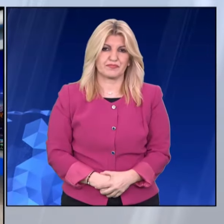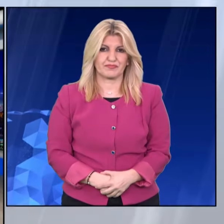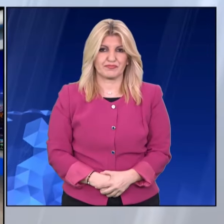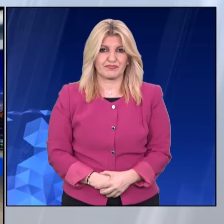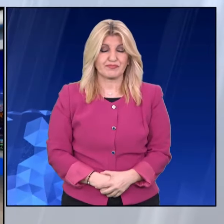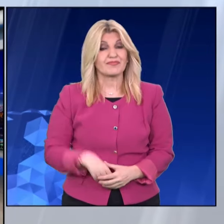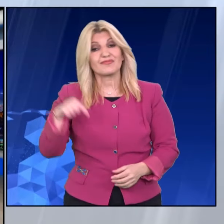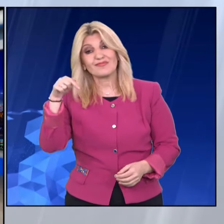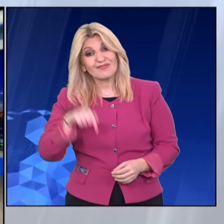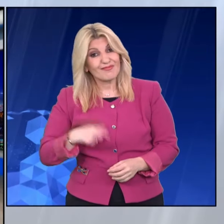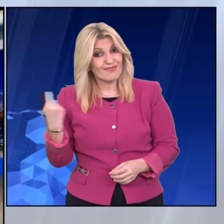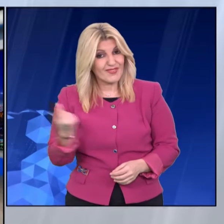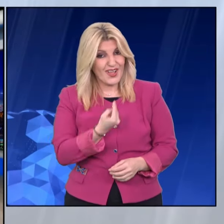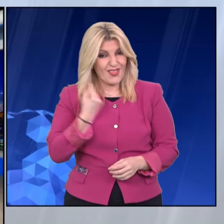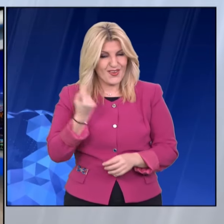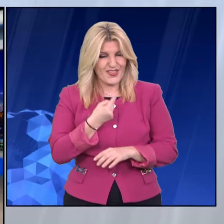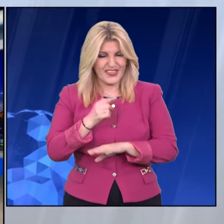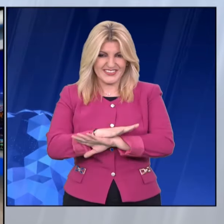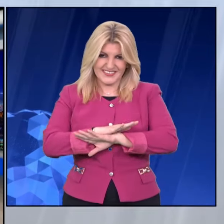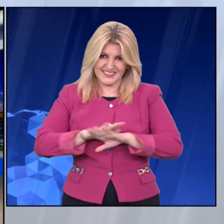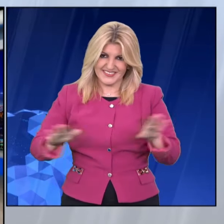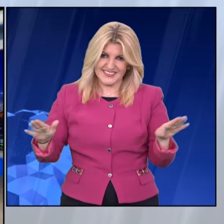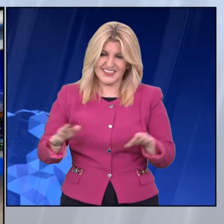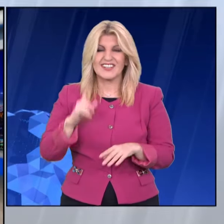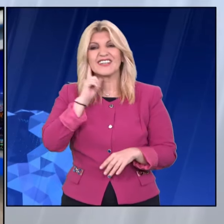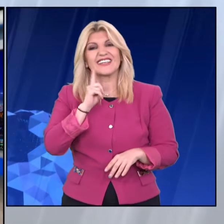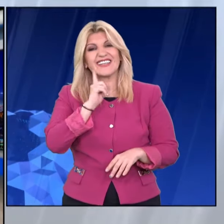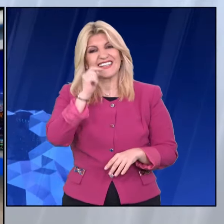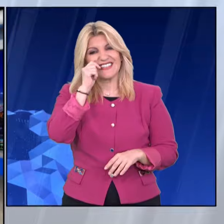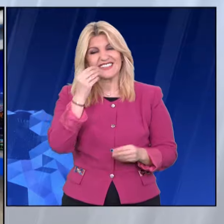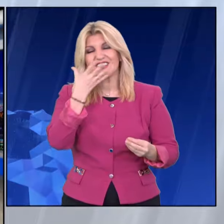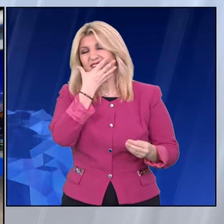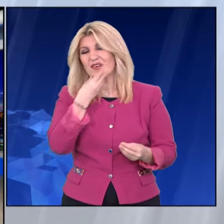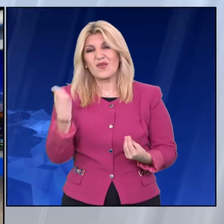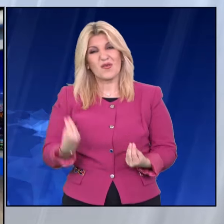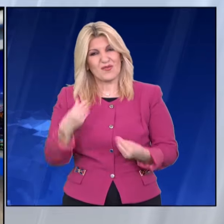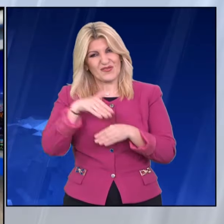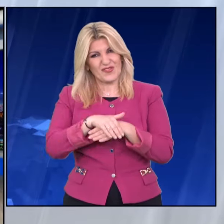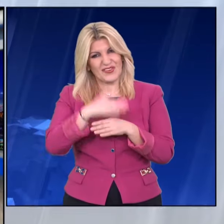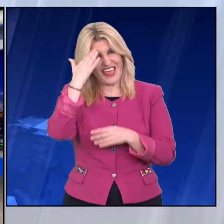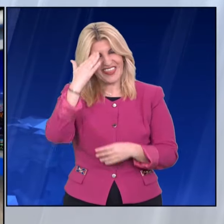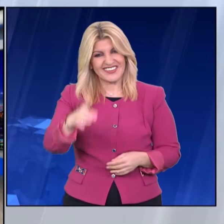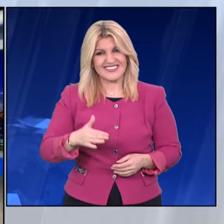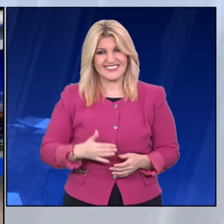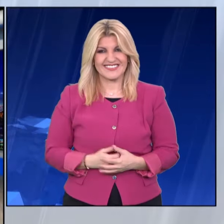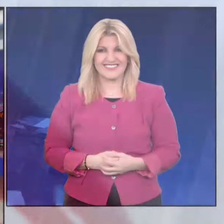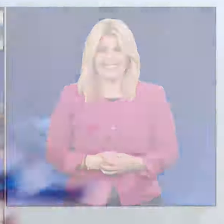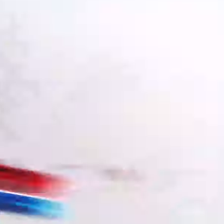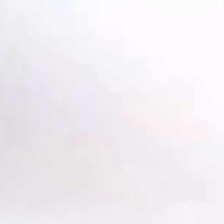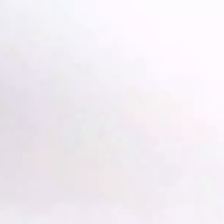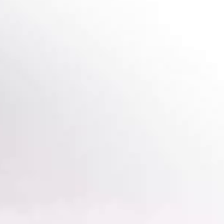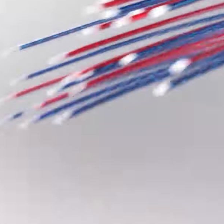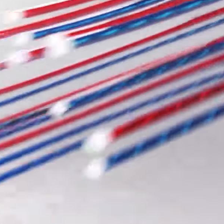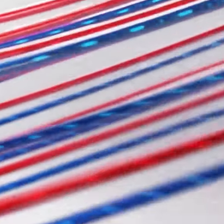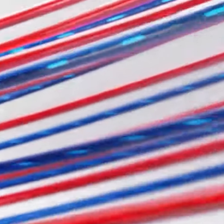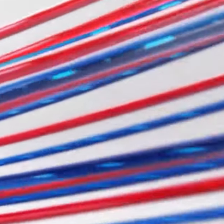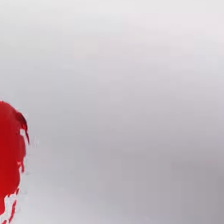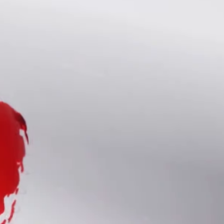Στο σημείο αυτό το δελτίο μας ολοκληρώθηκε. Κυρίες και κύριοι, να έχετε ένα όμορφο βράδυ. Γεια σας.